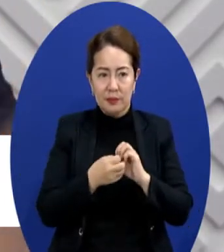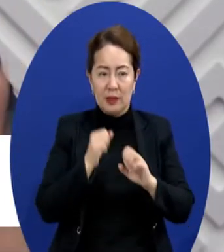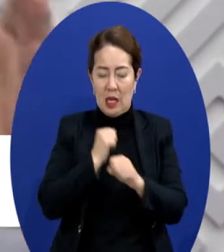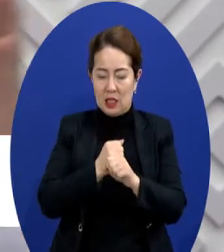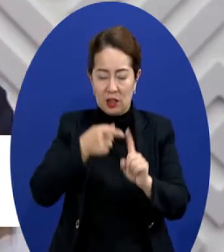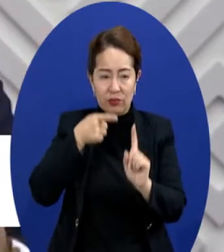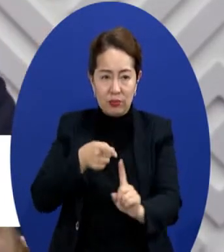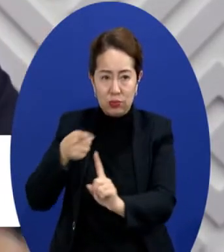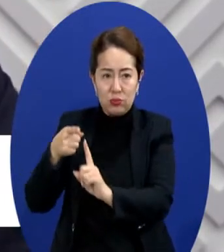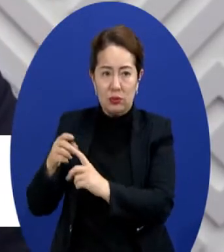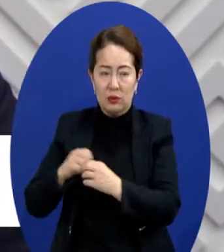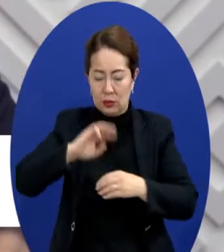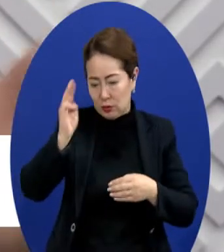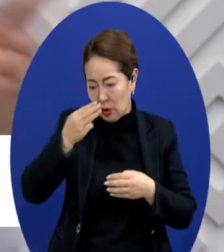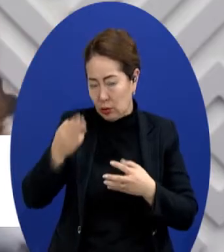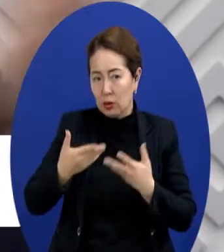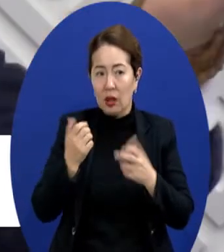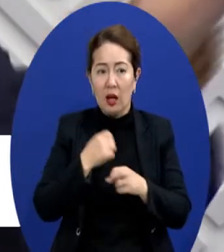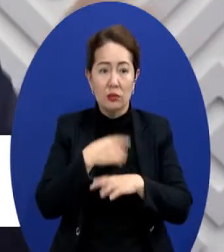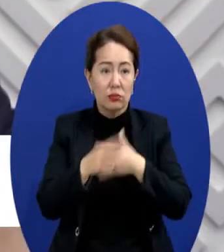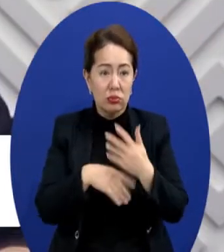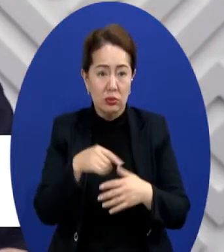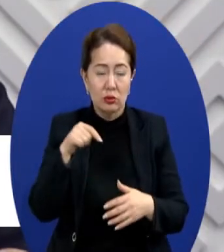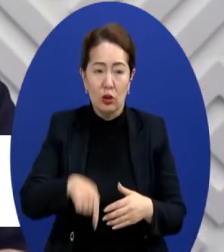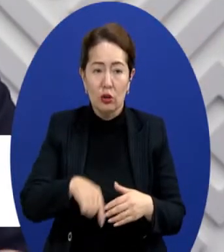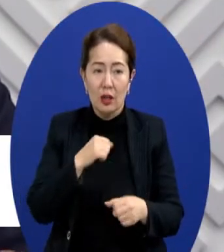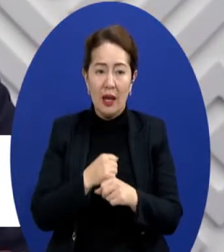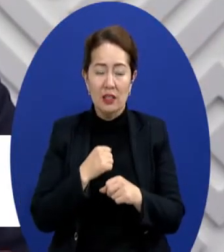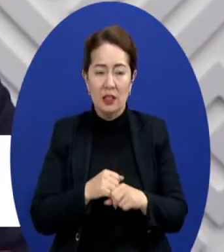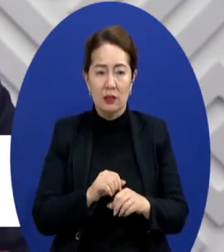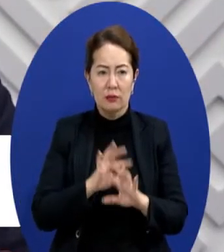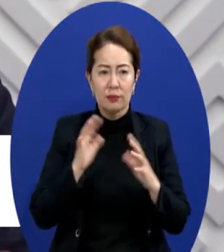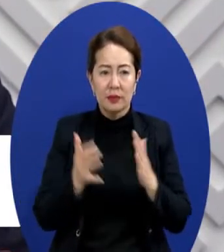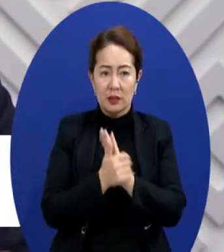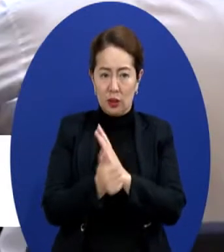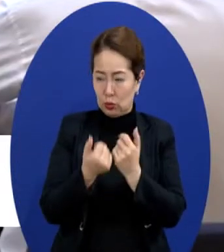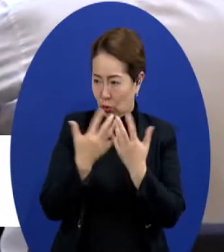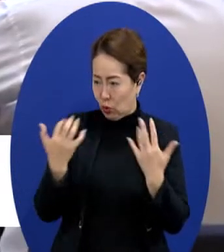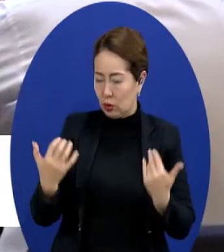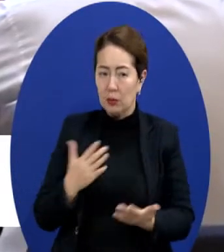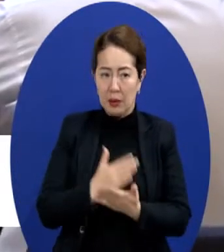чиг үүргийн маш тодорхой өгөөд ажилчлал энэ дотор ажиллах ажлын чадвартай өмсөх зөндөө болон байгаа.